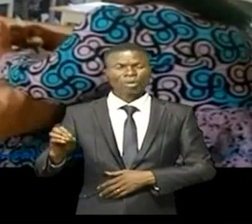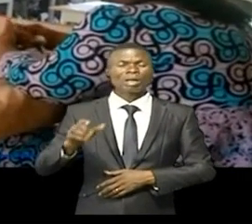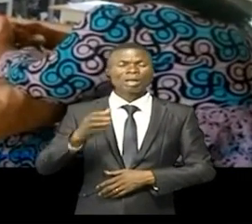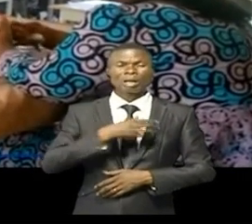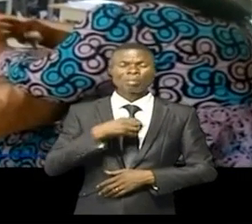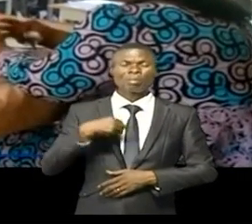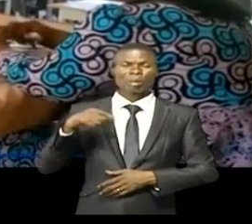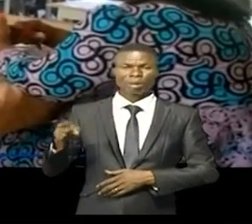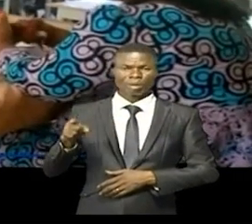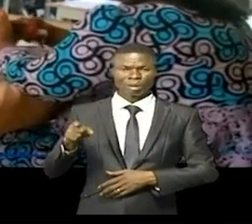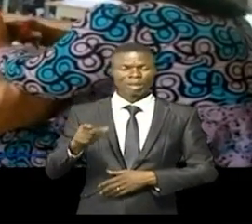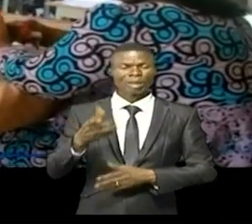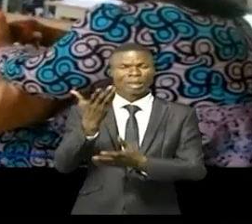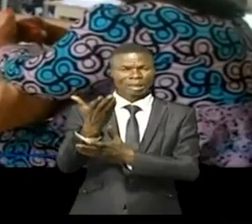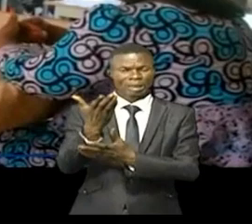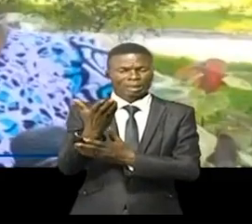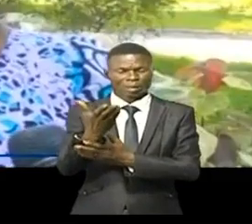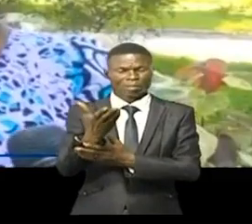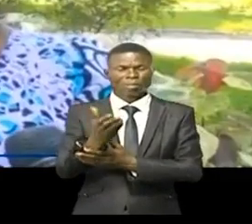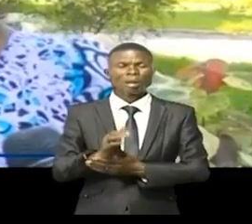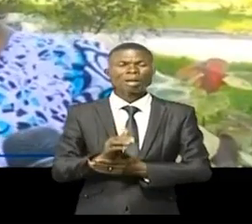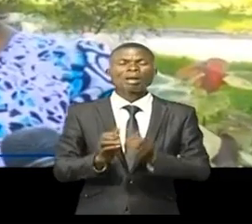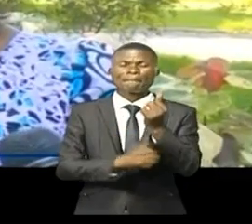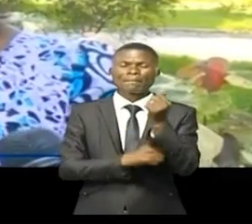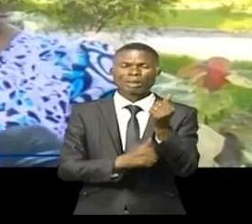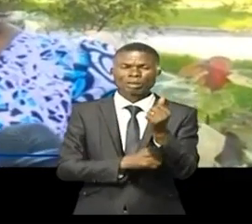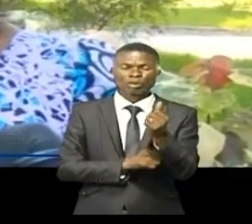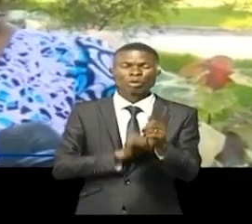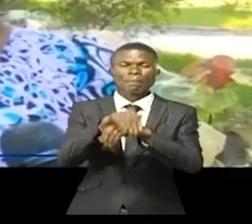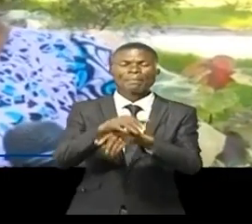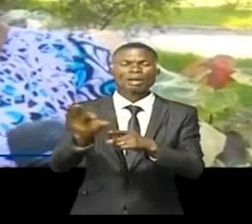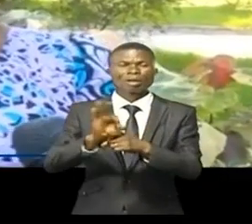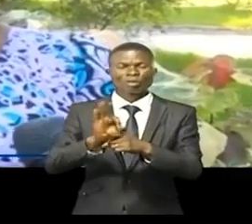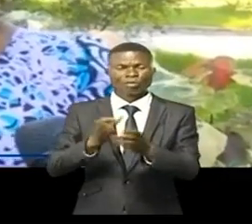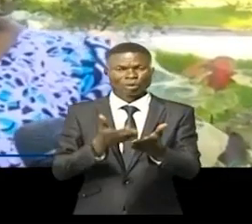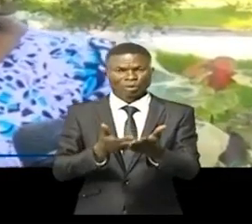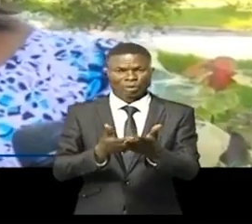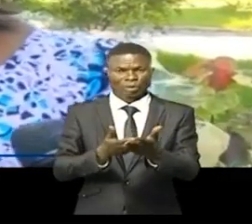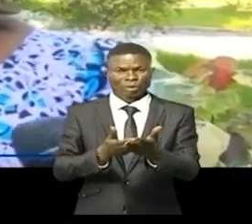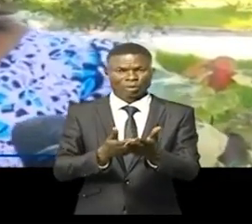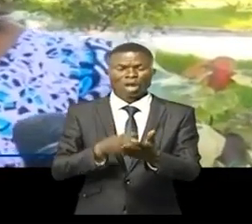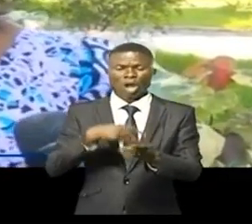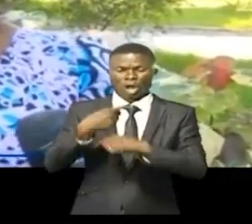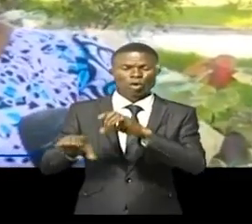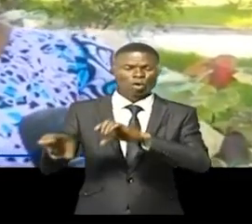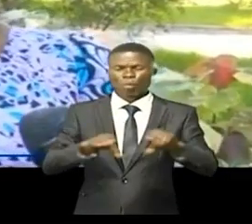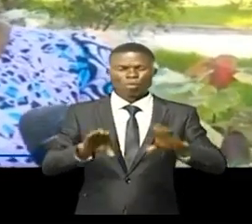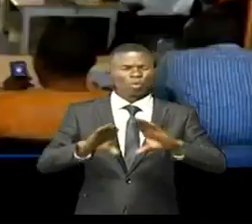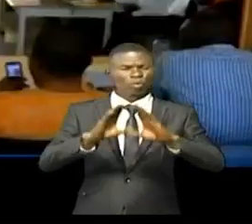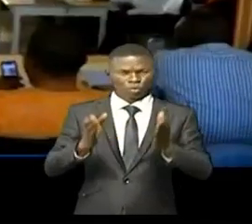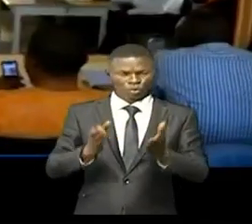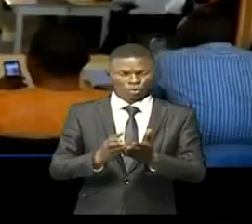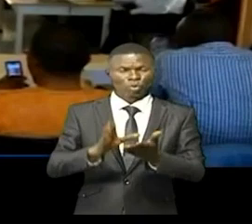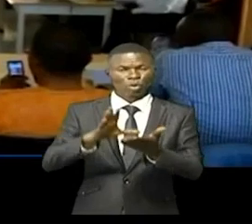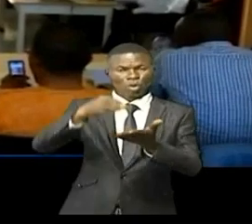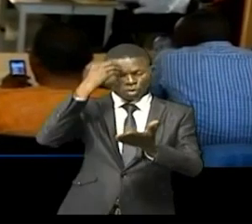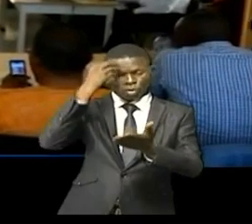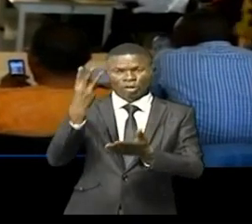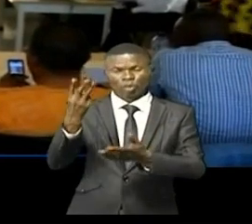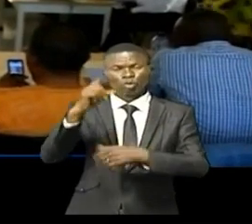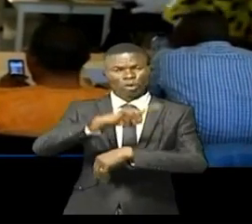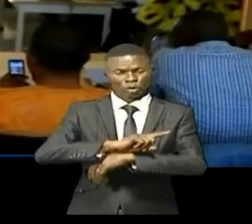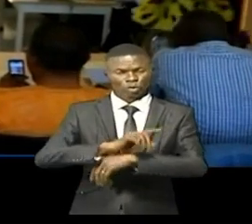Moussamba, une demande aux participants. J'ai demandé aux participants de mettre en activité tout ce qu'ils ont appris pendant